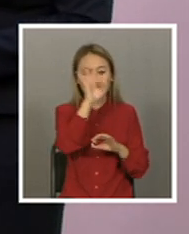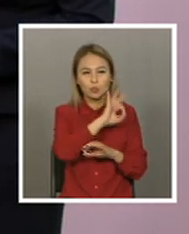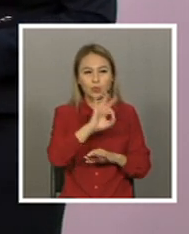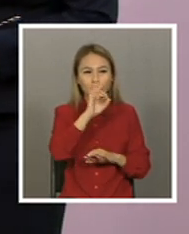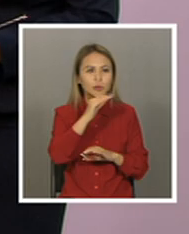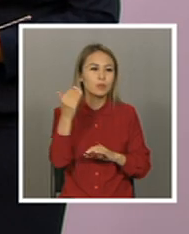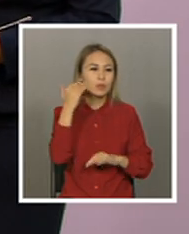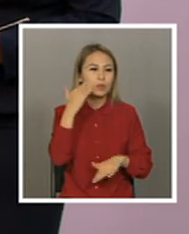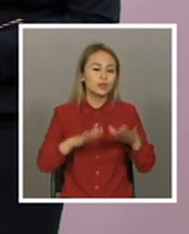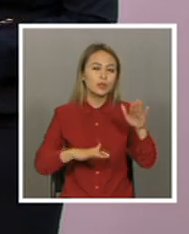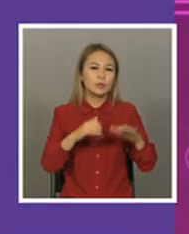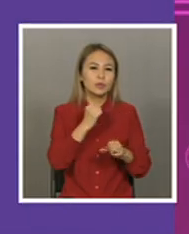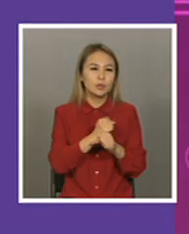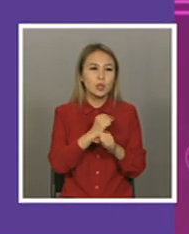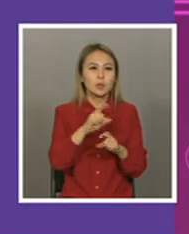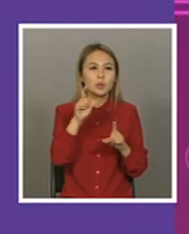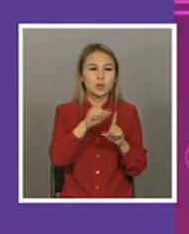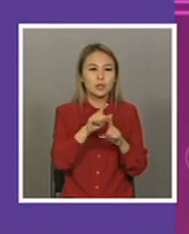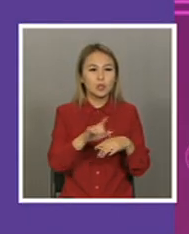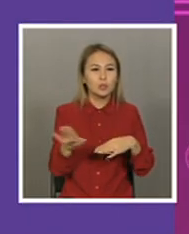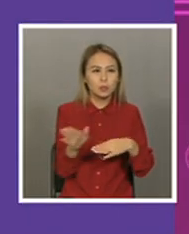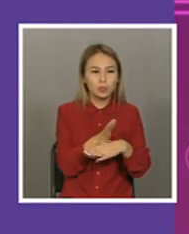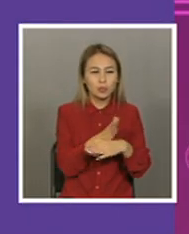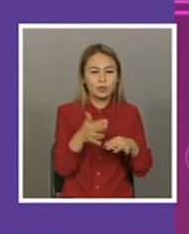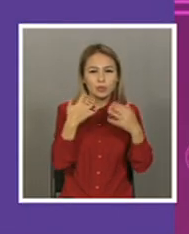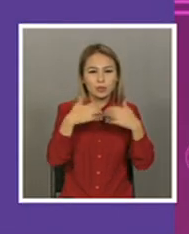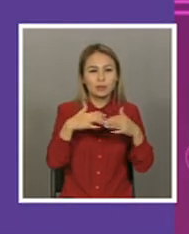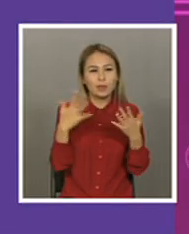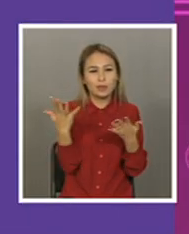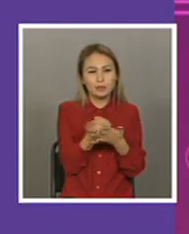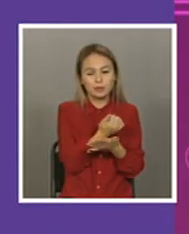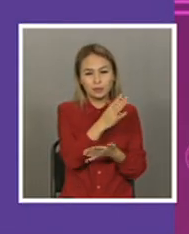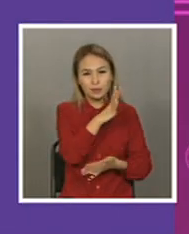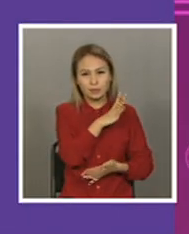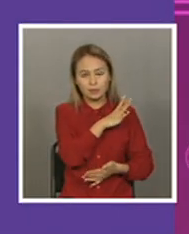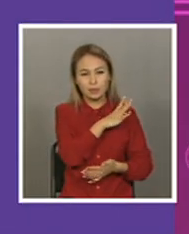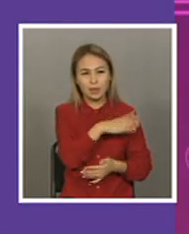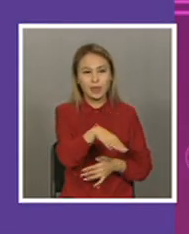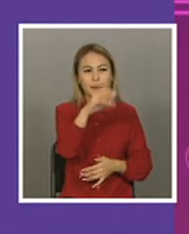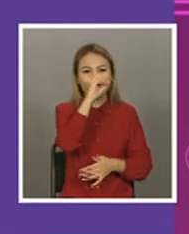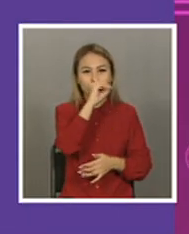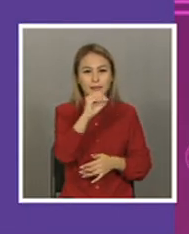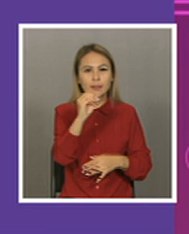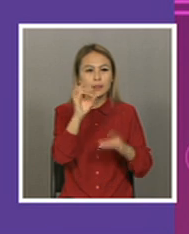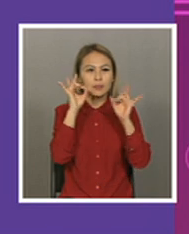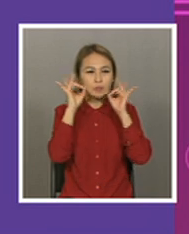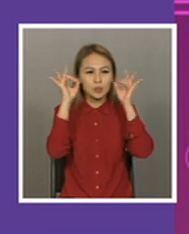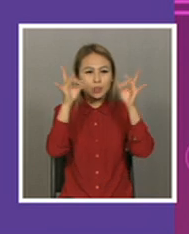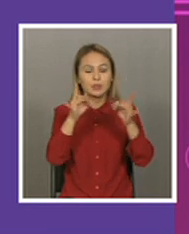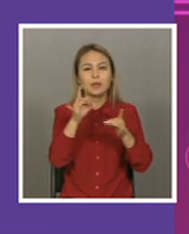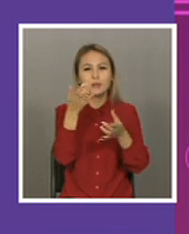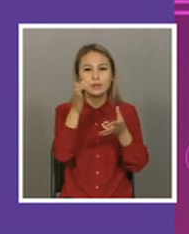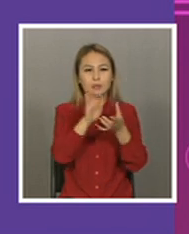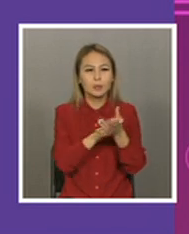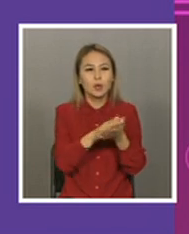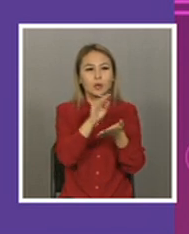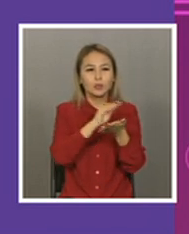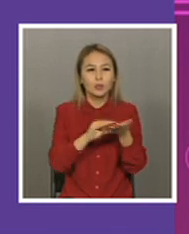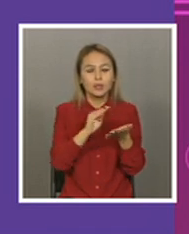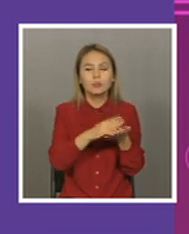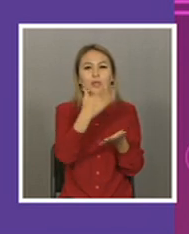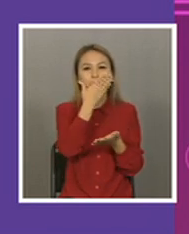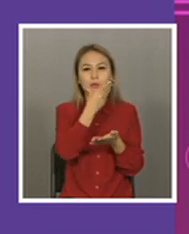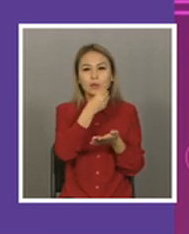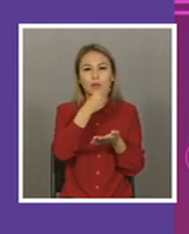иллюстрациясы бойынша болжау жасап, сөздегі буын санын анықтадыңдар. Е дыбысымен танысып,